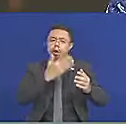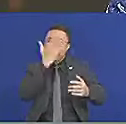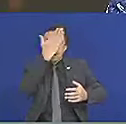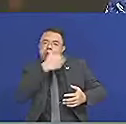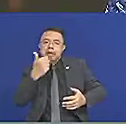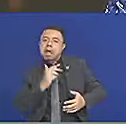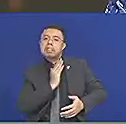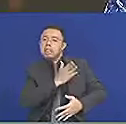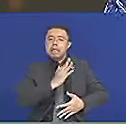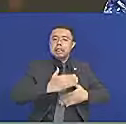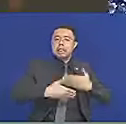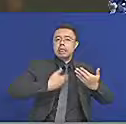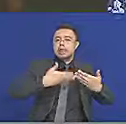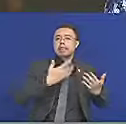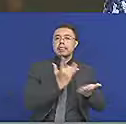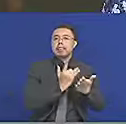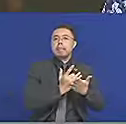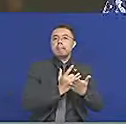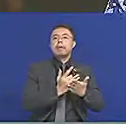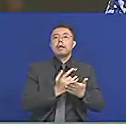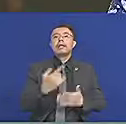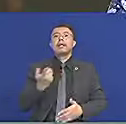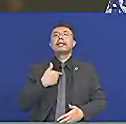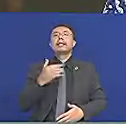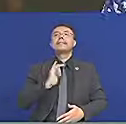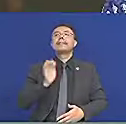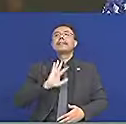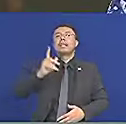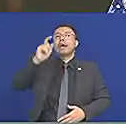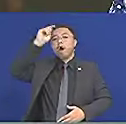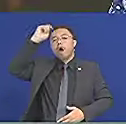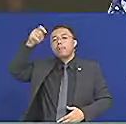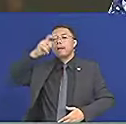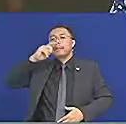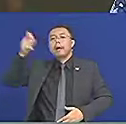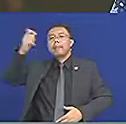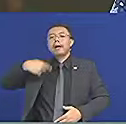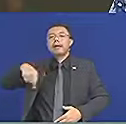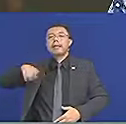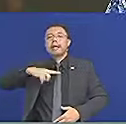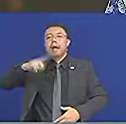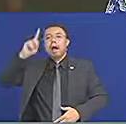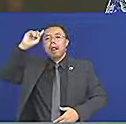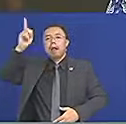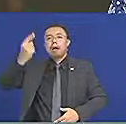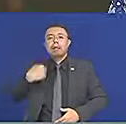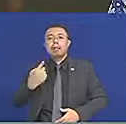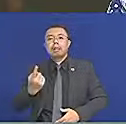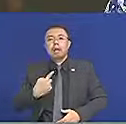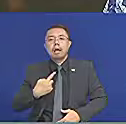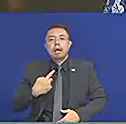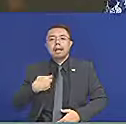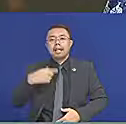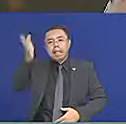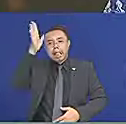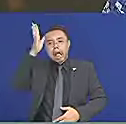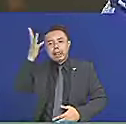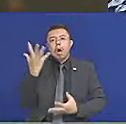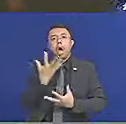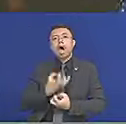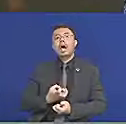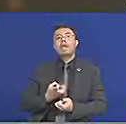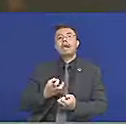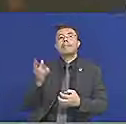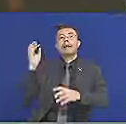keindahannya, kita tidak menghormati Allah Bapa kita loh. Kita tidak mengerti pengharapan